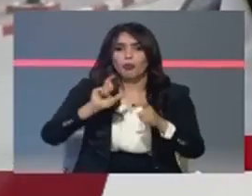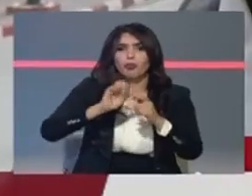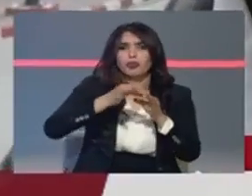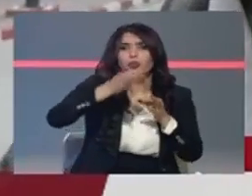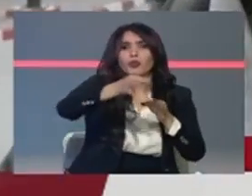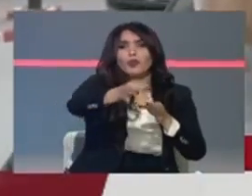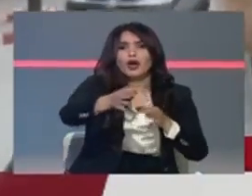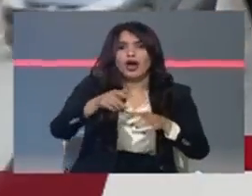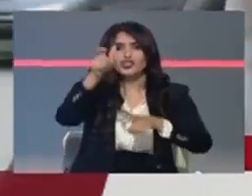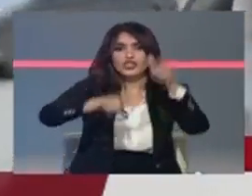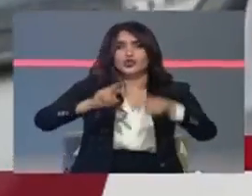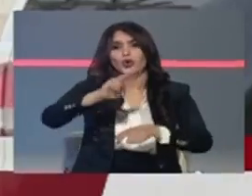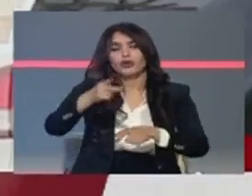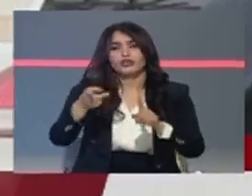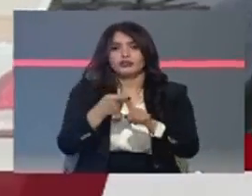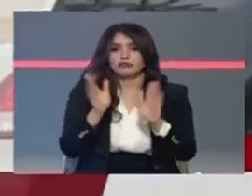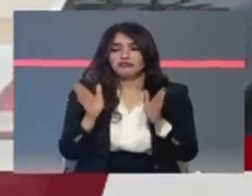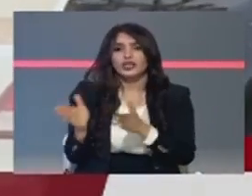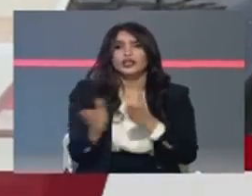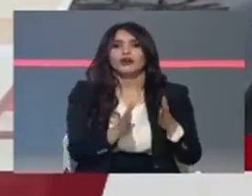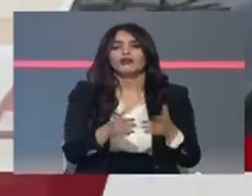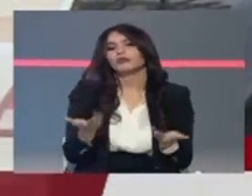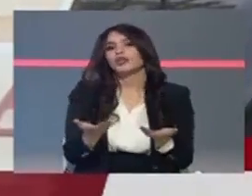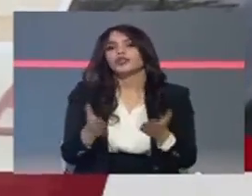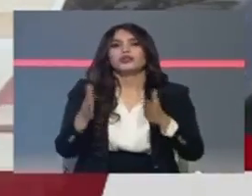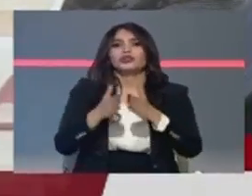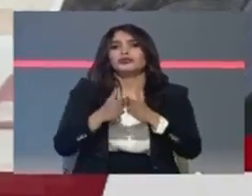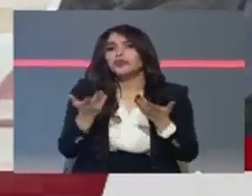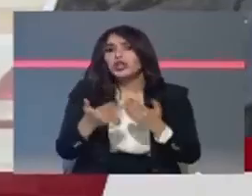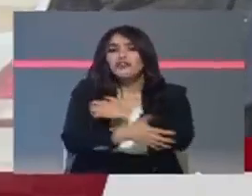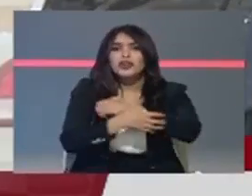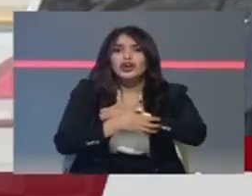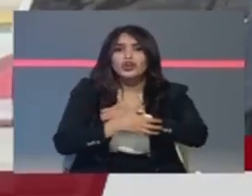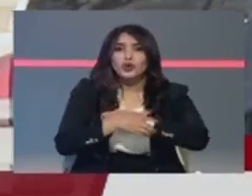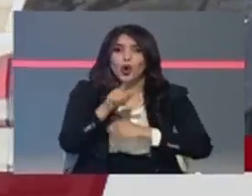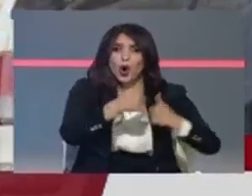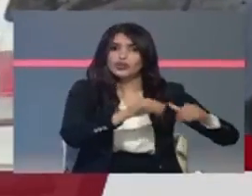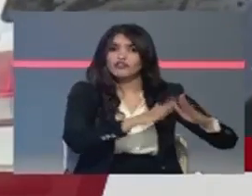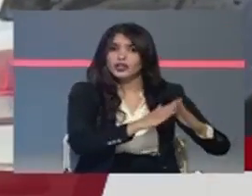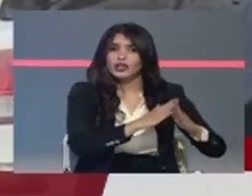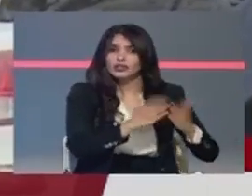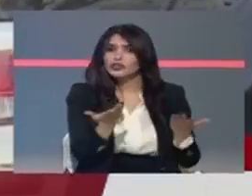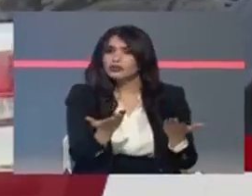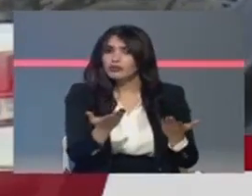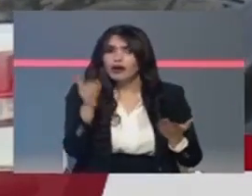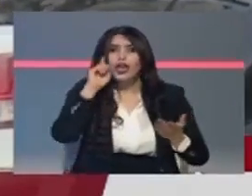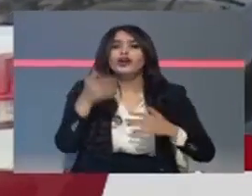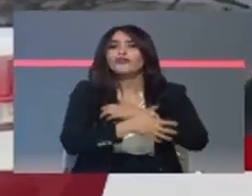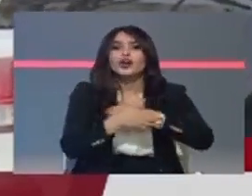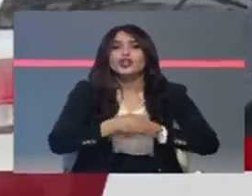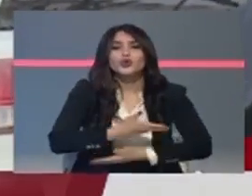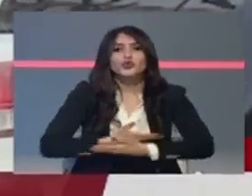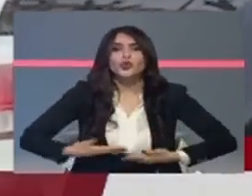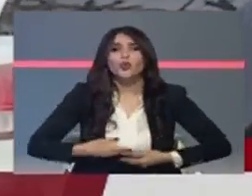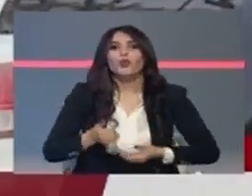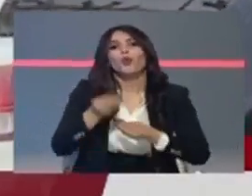فاهمين، ما عنديش قضيه في الدار. كيف تطلب مني وانا فقير وجعان وتقول لي شد دارك؟ ما معنى هذا؟ ولا تقول لي برا خذ